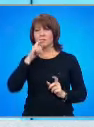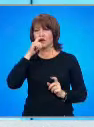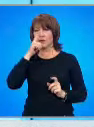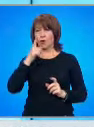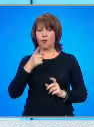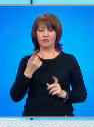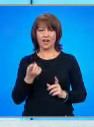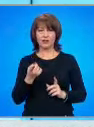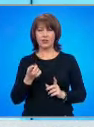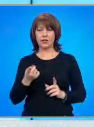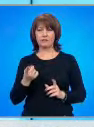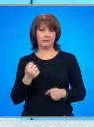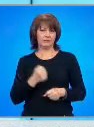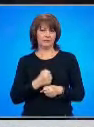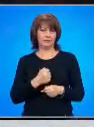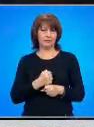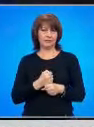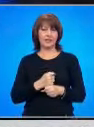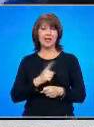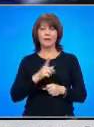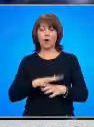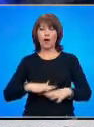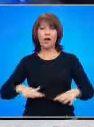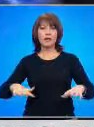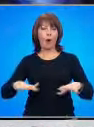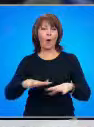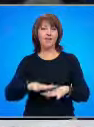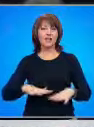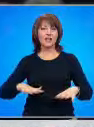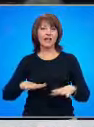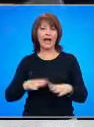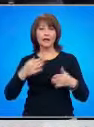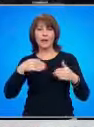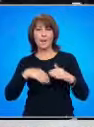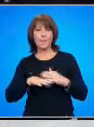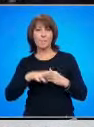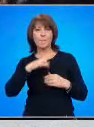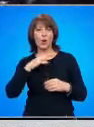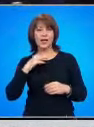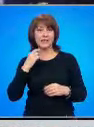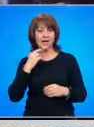които не могат да овладеят подчинените си. При някои хора няма друг